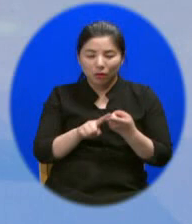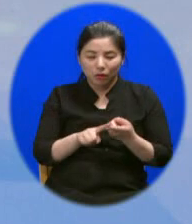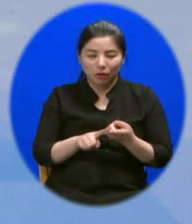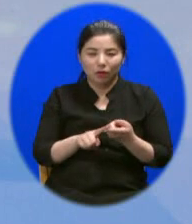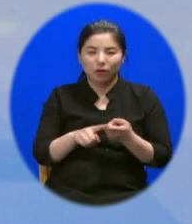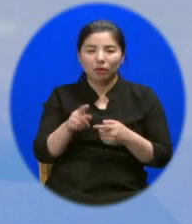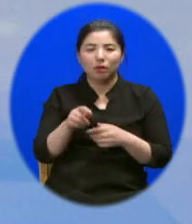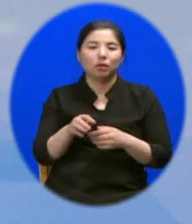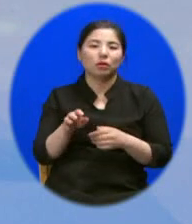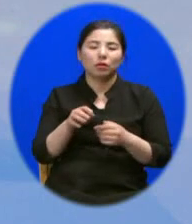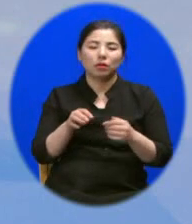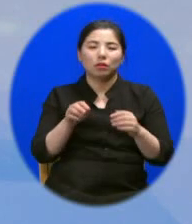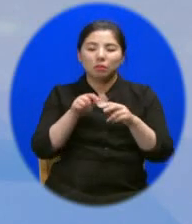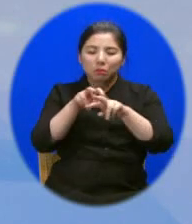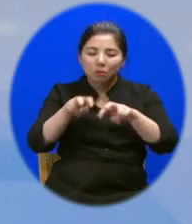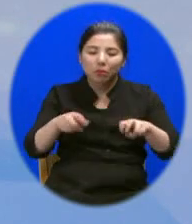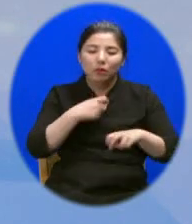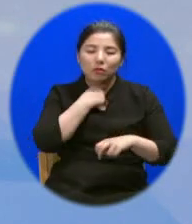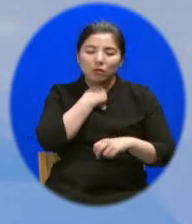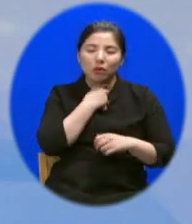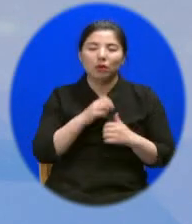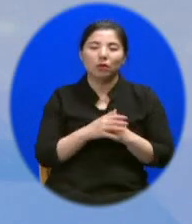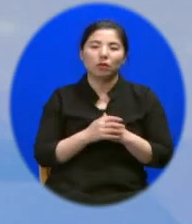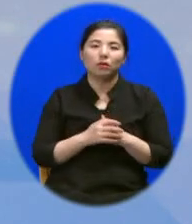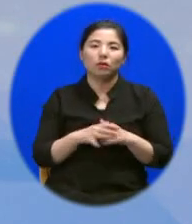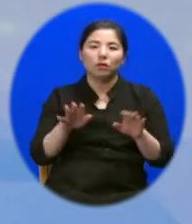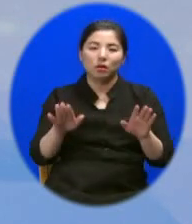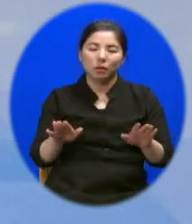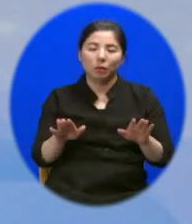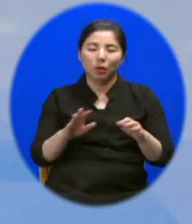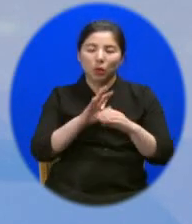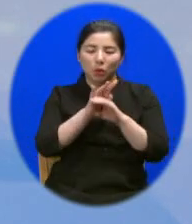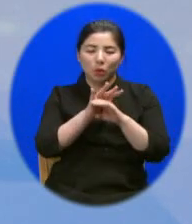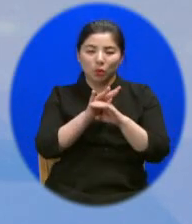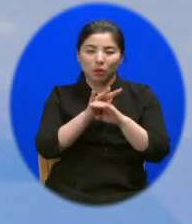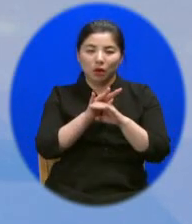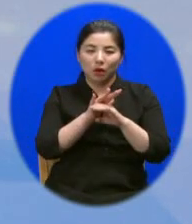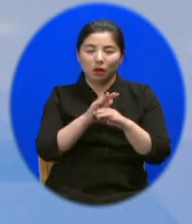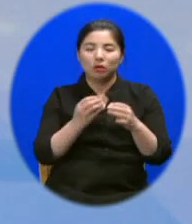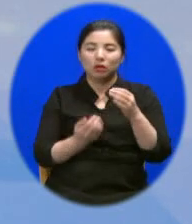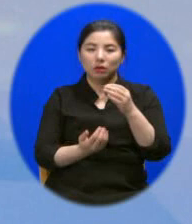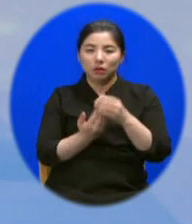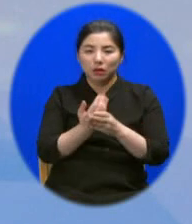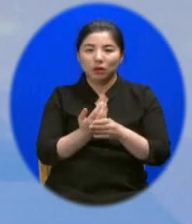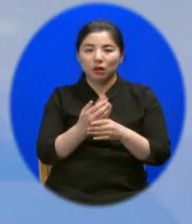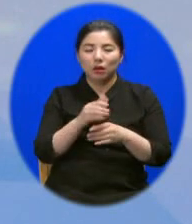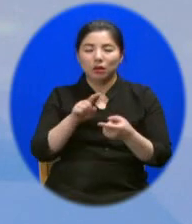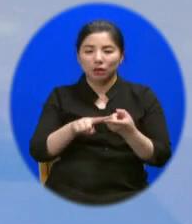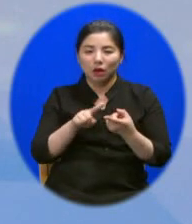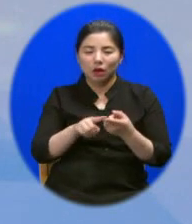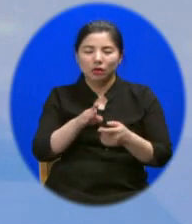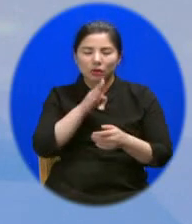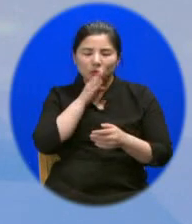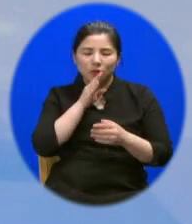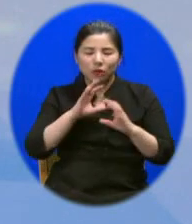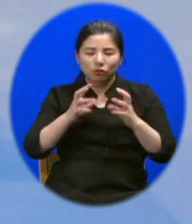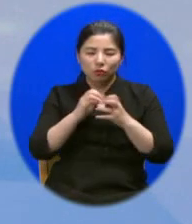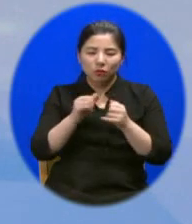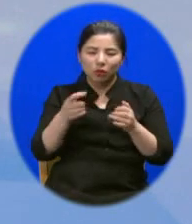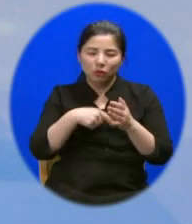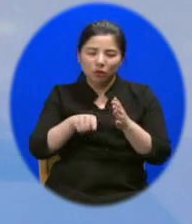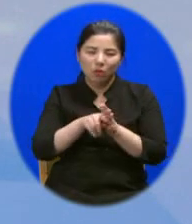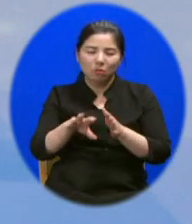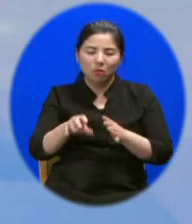접근을 하고 싶습니다 이번 그 콜라 일고 사태에 정말 국민을 위해서 먼저